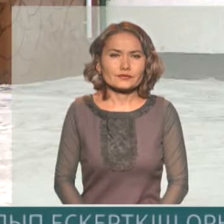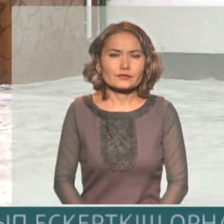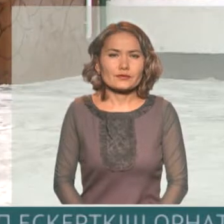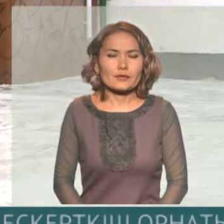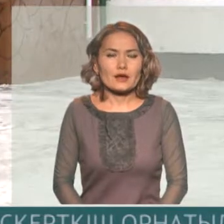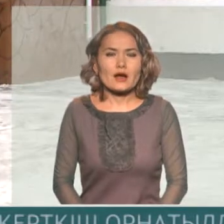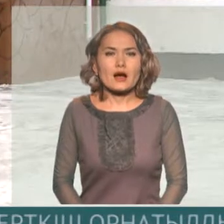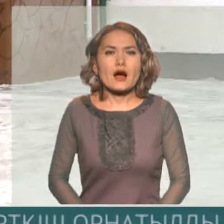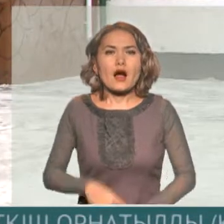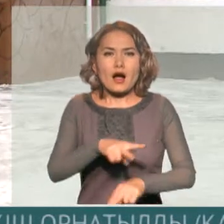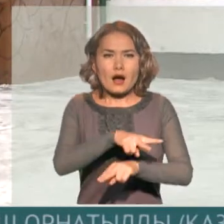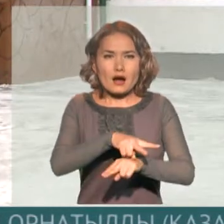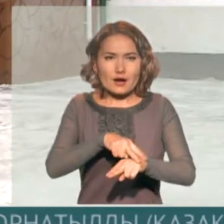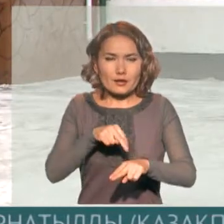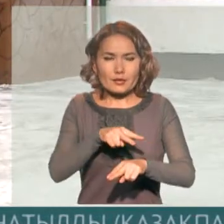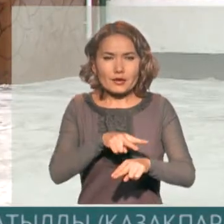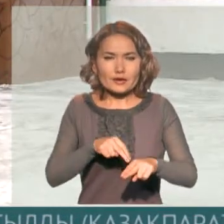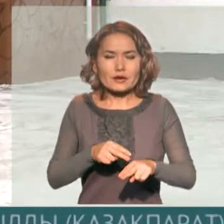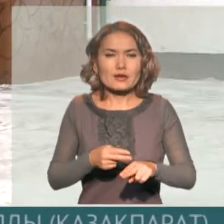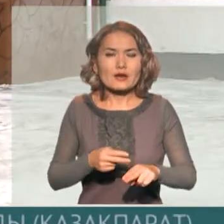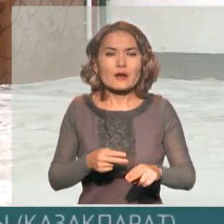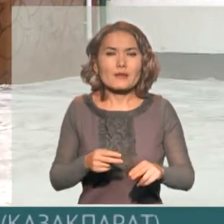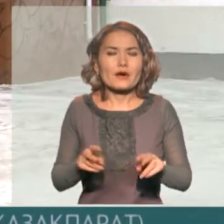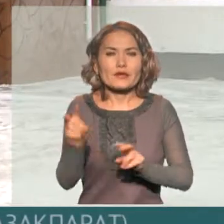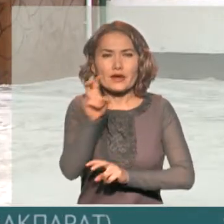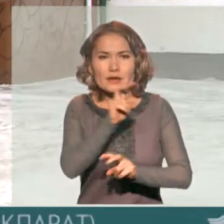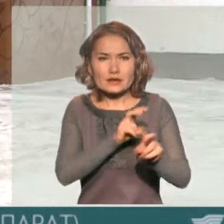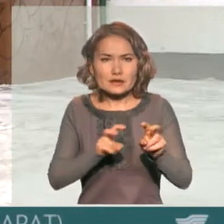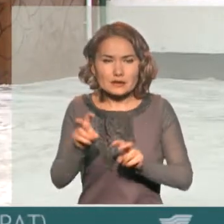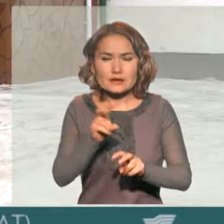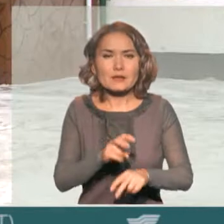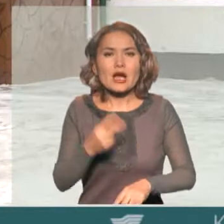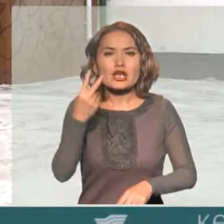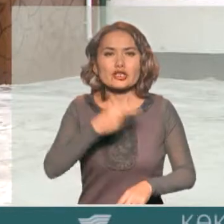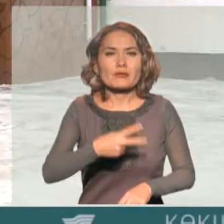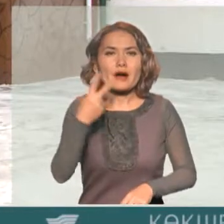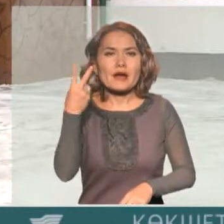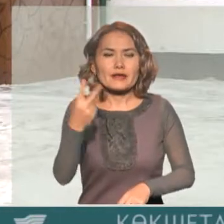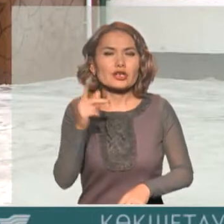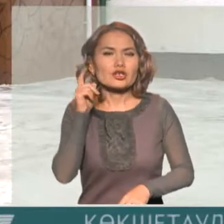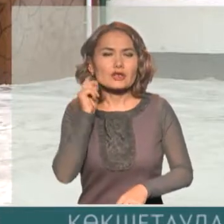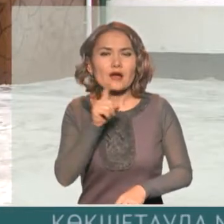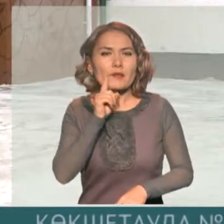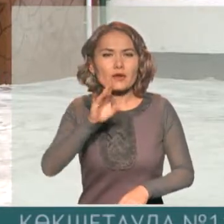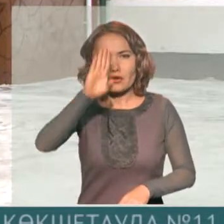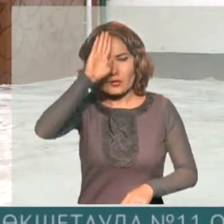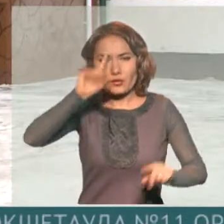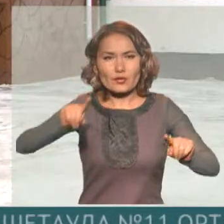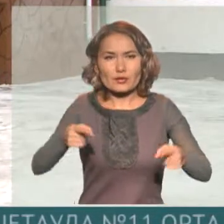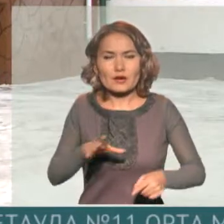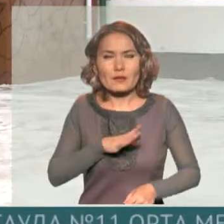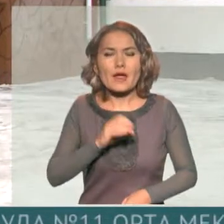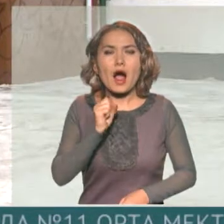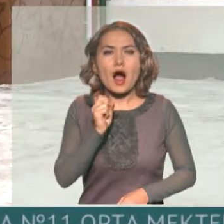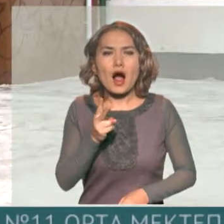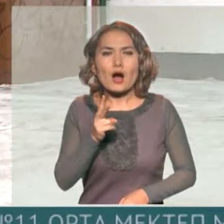Ұлттық қауіпсіздік комитеті облыстық департаментінің қызметкерлері күдіктінің сириялық лаңкестермен байланыста болғандығын анықтады. Ол Ақкөл қаласының